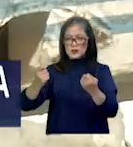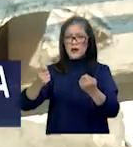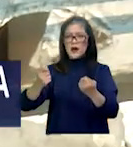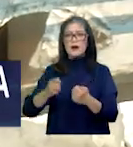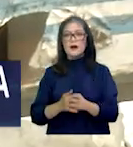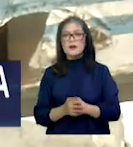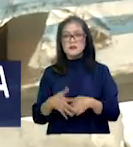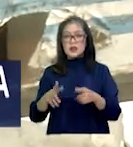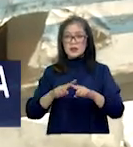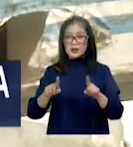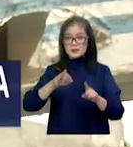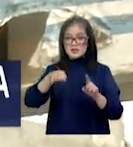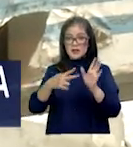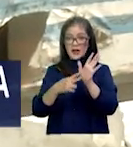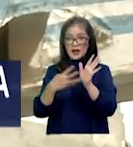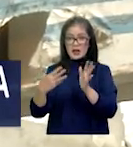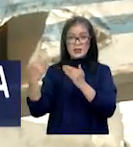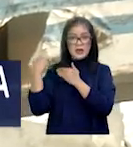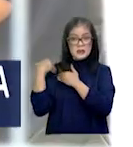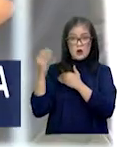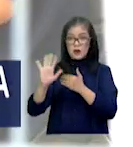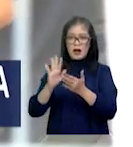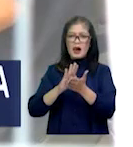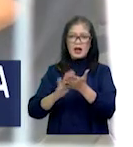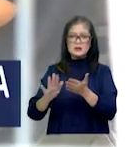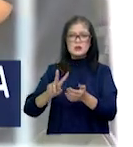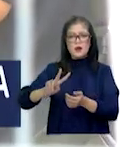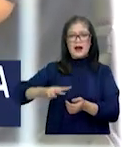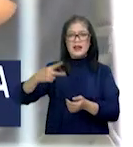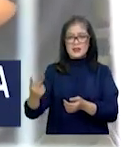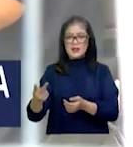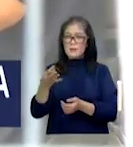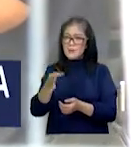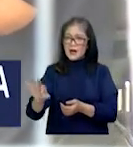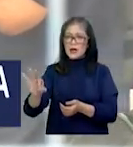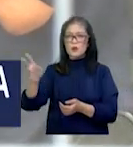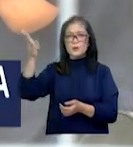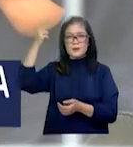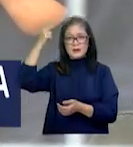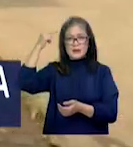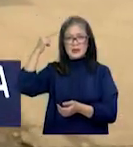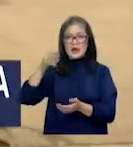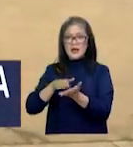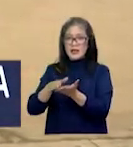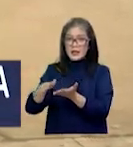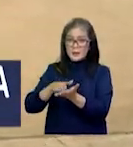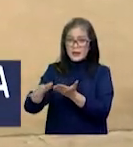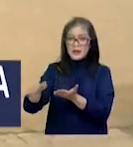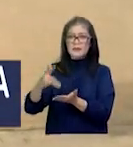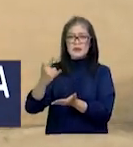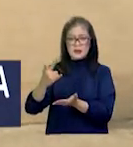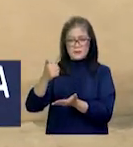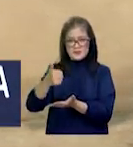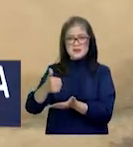Namun pihak CNE telah bertanggung jawab dan langsung menggantikan beras rusak dengan yang baru kepada pemerintah sehingga distribusi bantuan pemerintah tidak